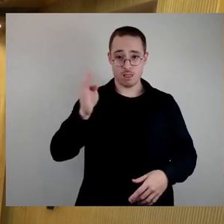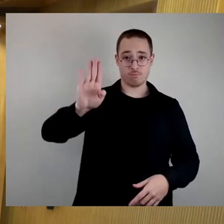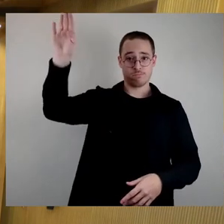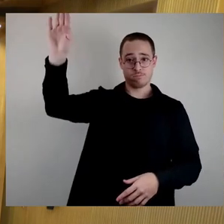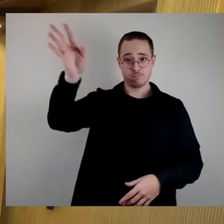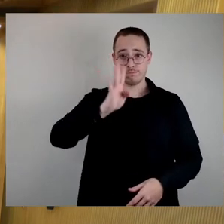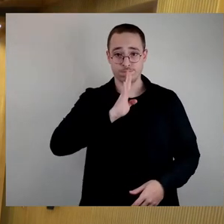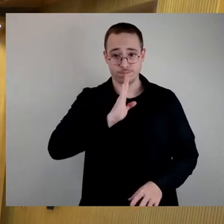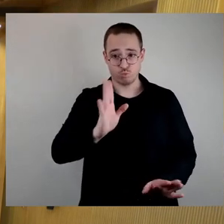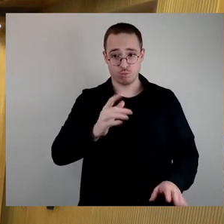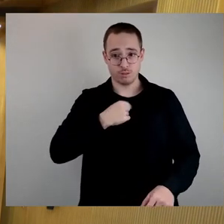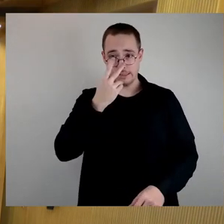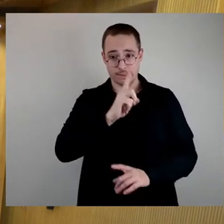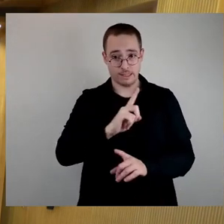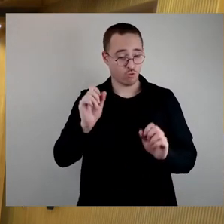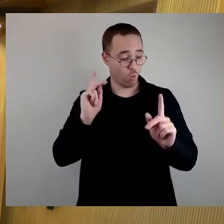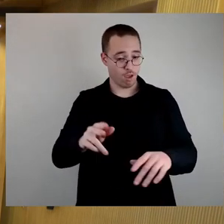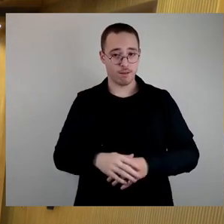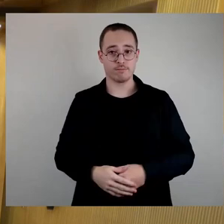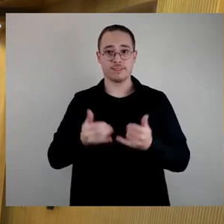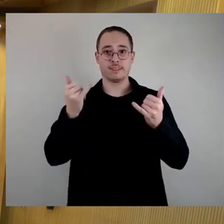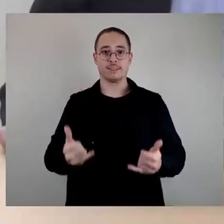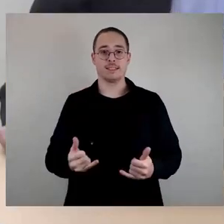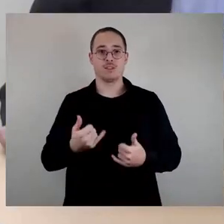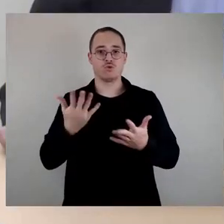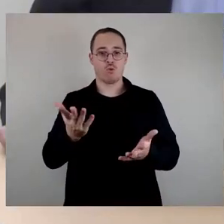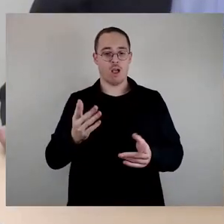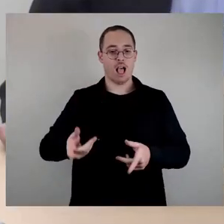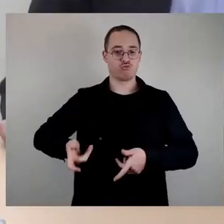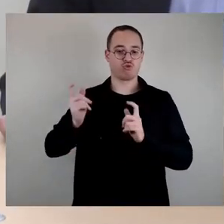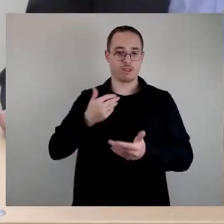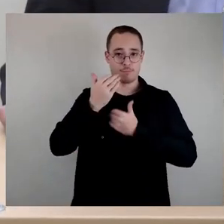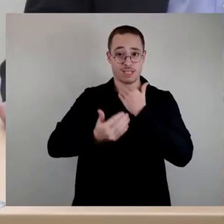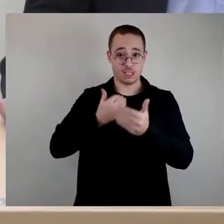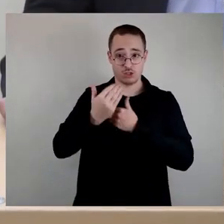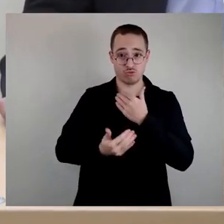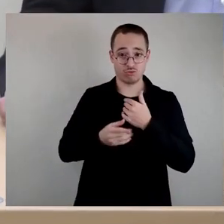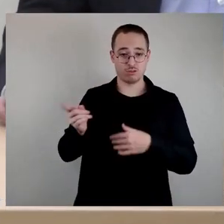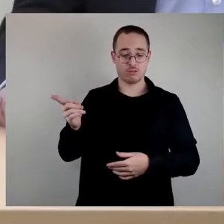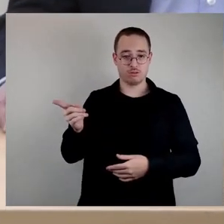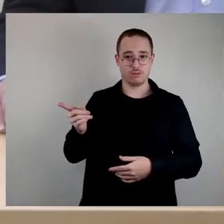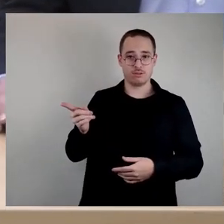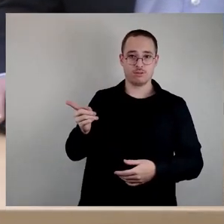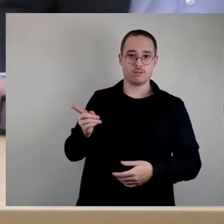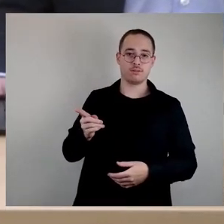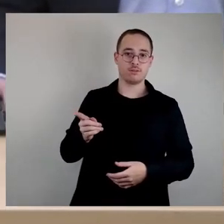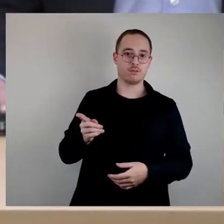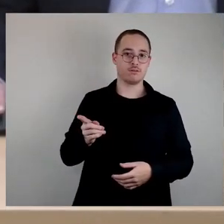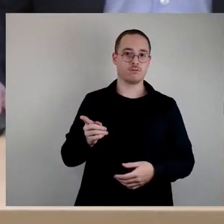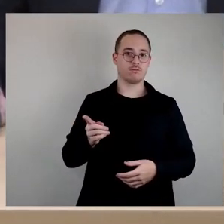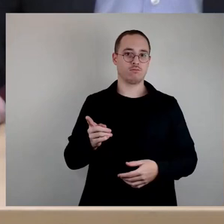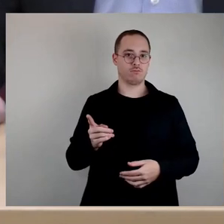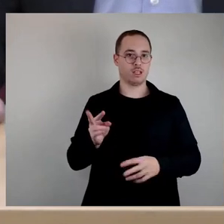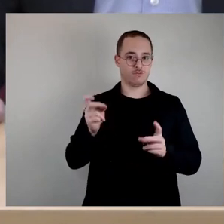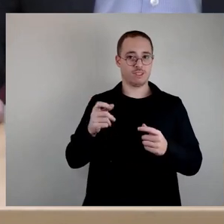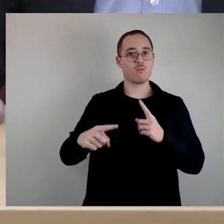nicht. Dann stelle ich den federführenden Ausschussbericht, der hier zustimmend ist,